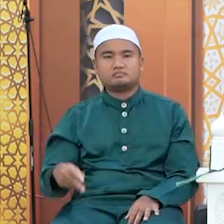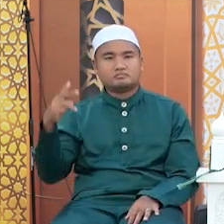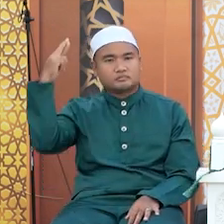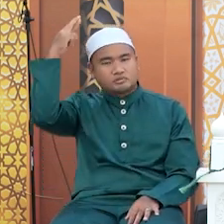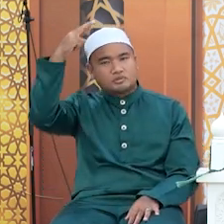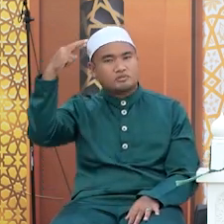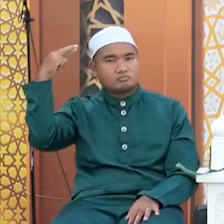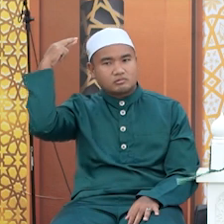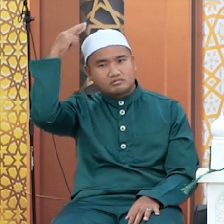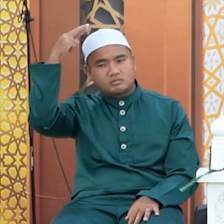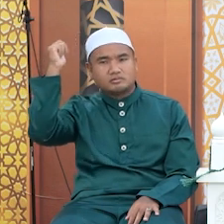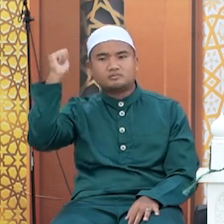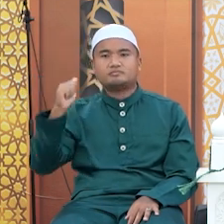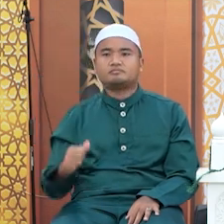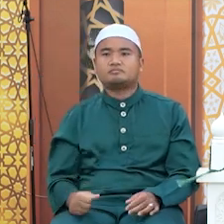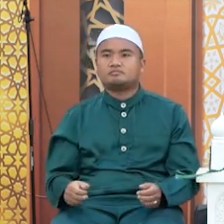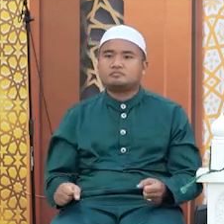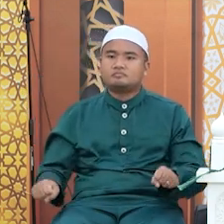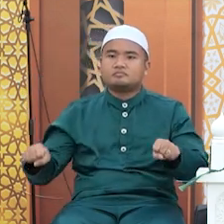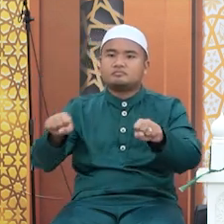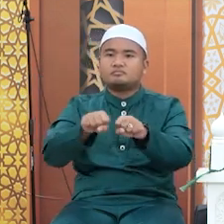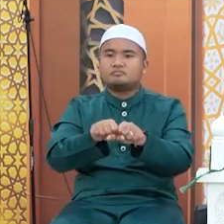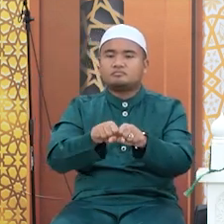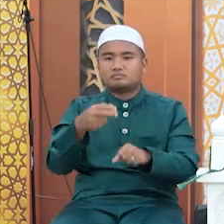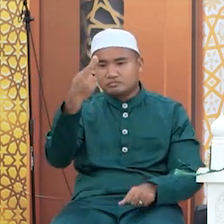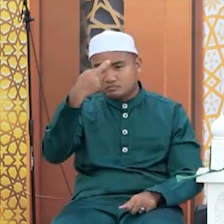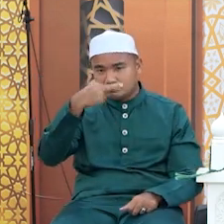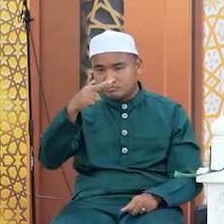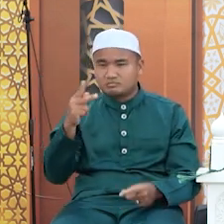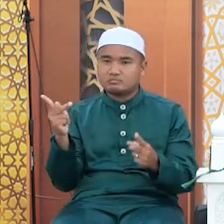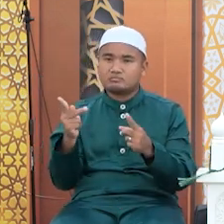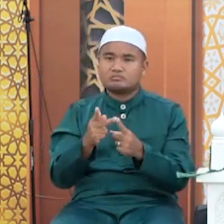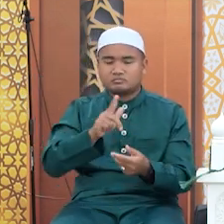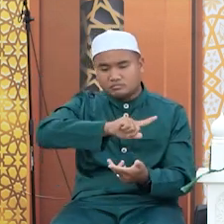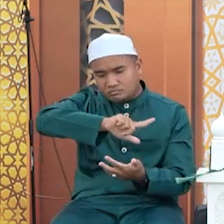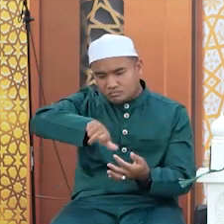Rasulullah sallallahu alaihi wasallam sebagai rahmah kepada sekalian alam.